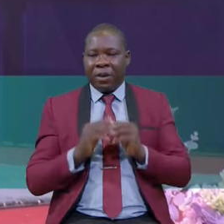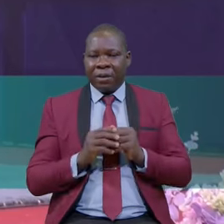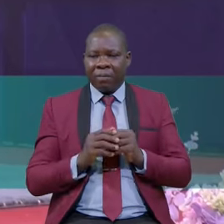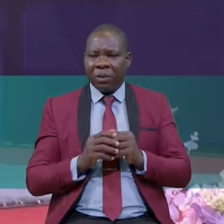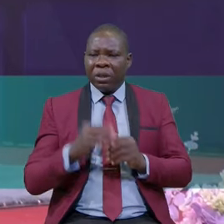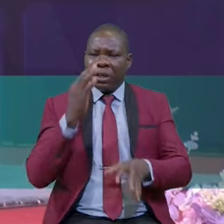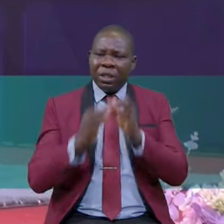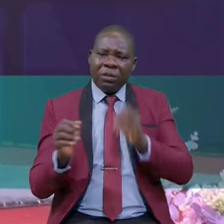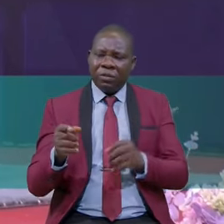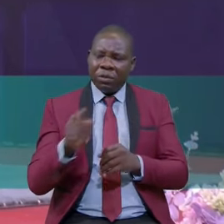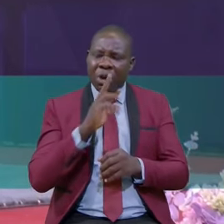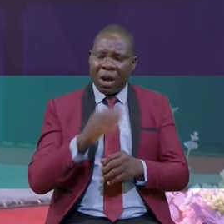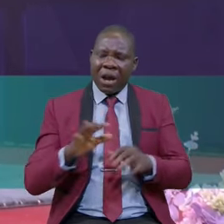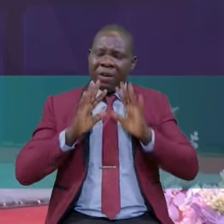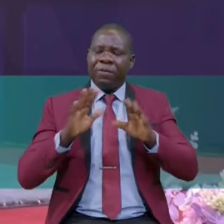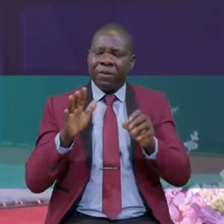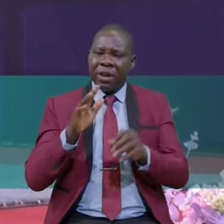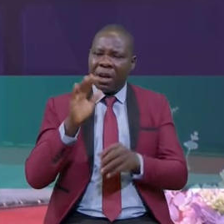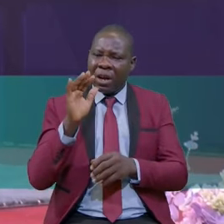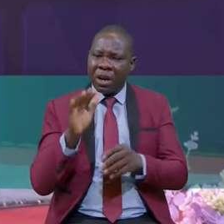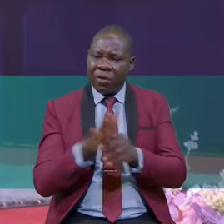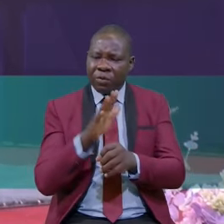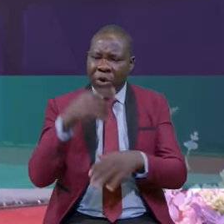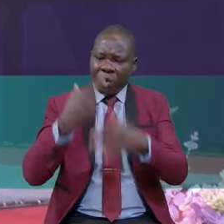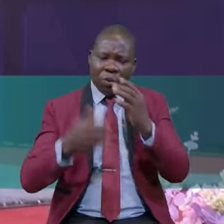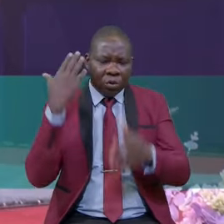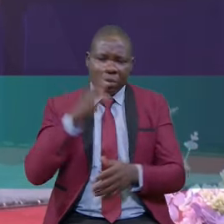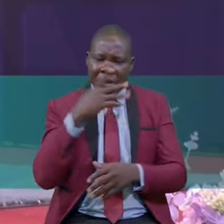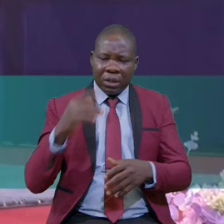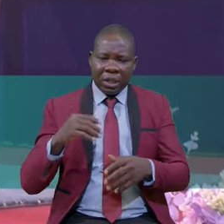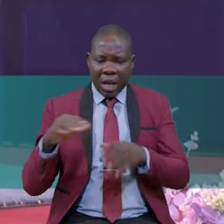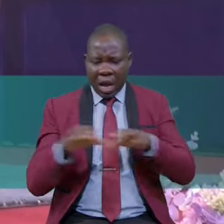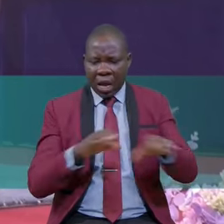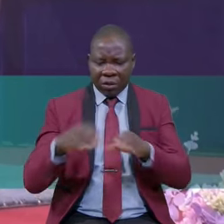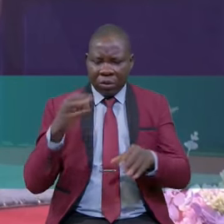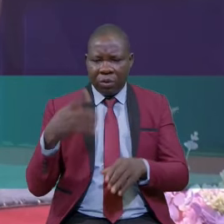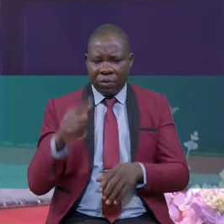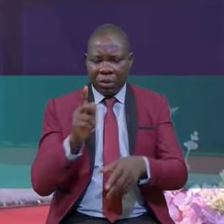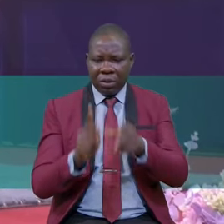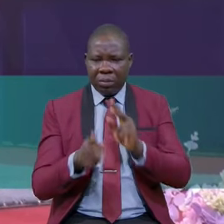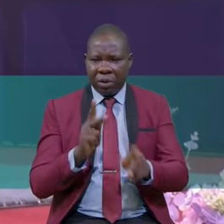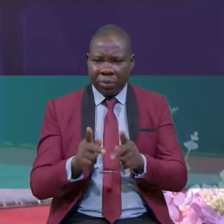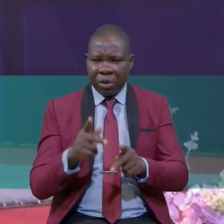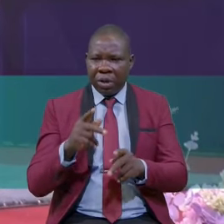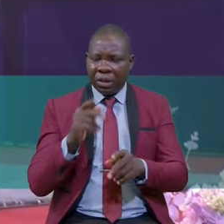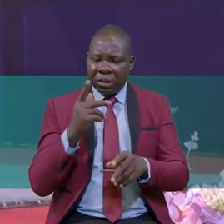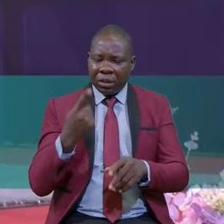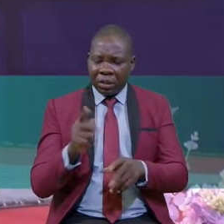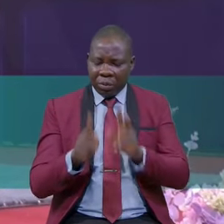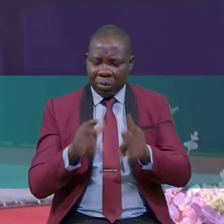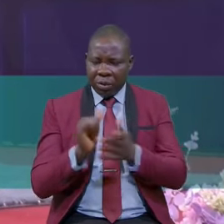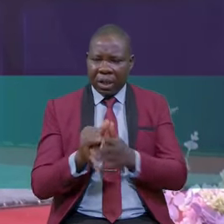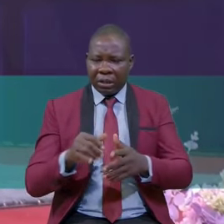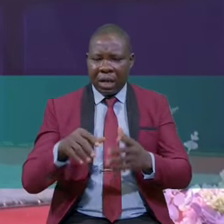oh, quelle sera la réaction du peuple? Si nous avons peur, ah, ceux qui sont dans le comité et qui